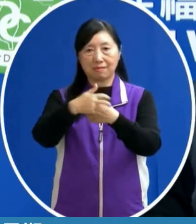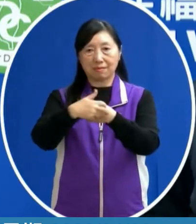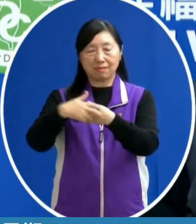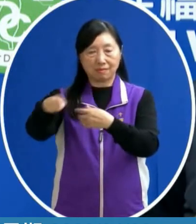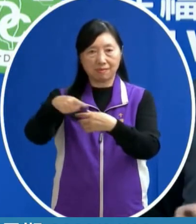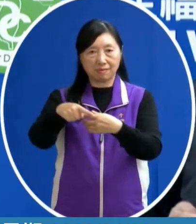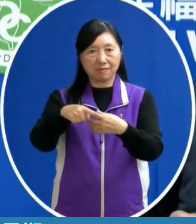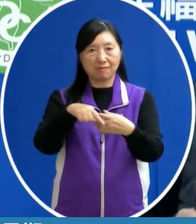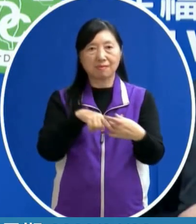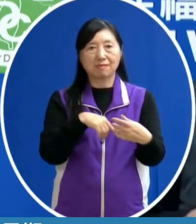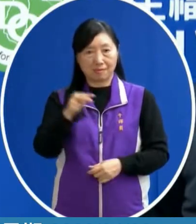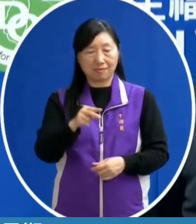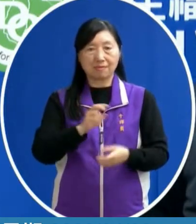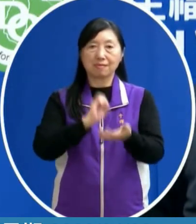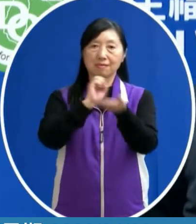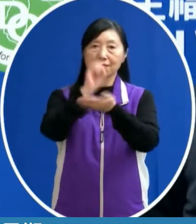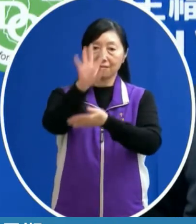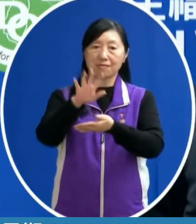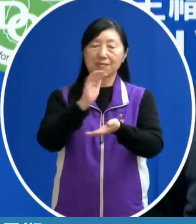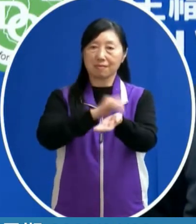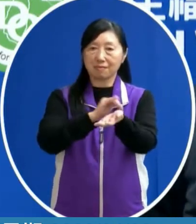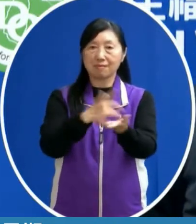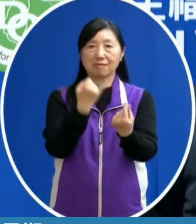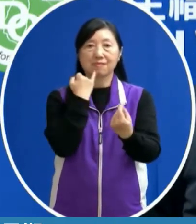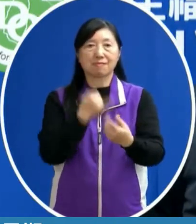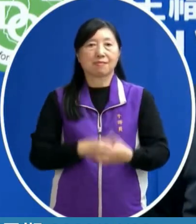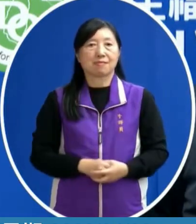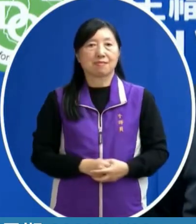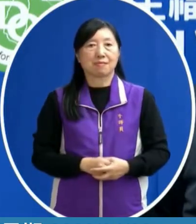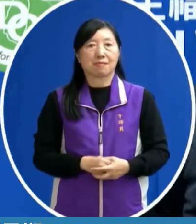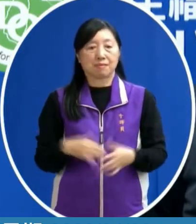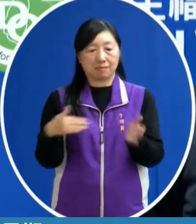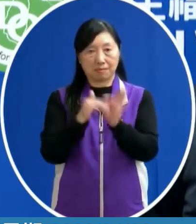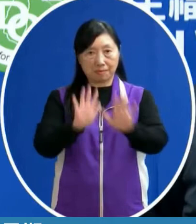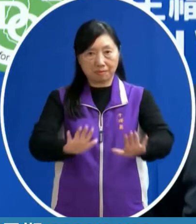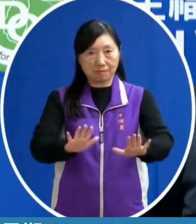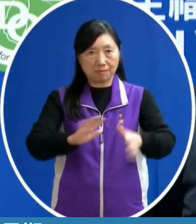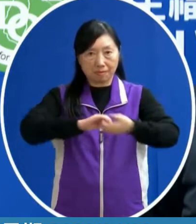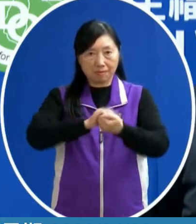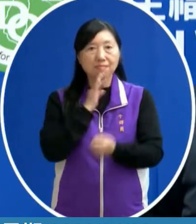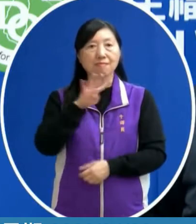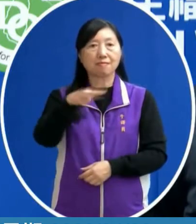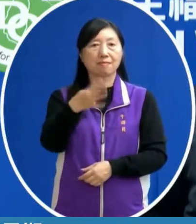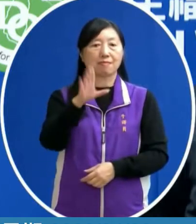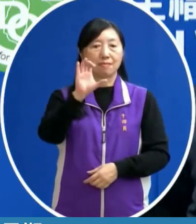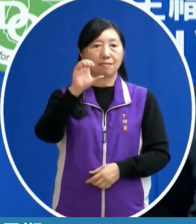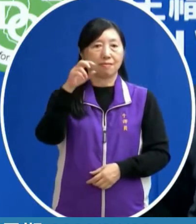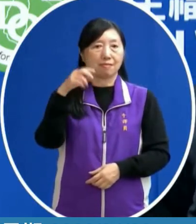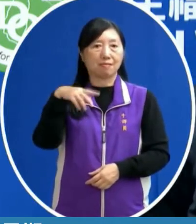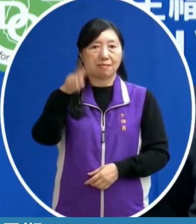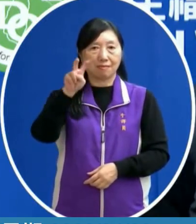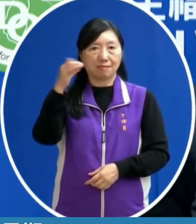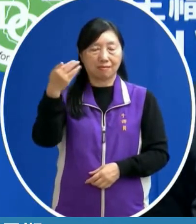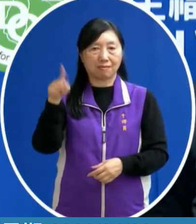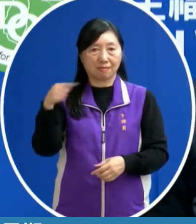在是692人。那总共到今天，我们总共确诊的案例有429人，